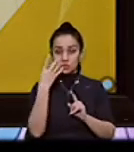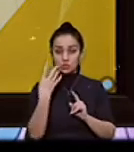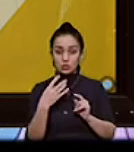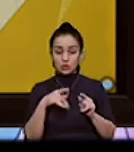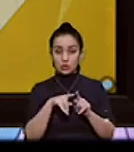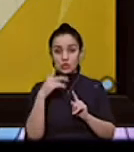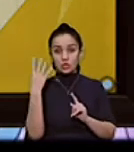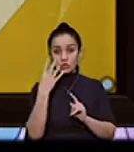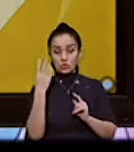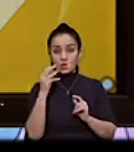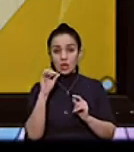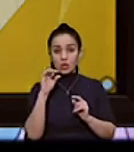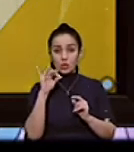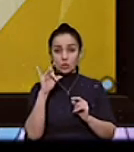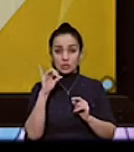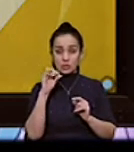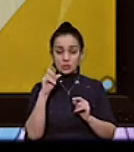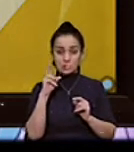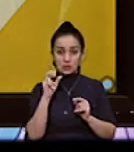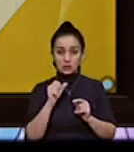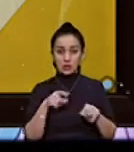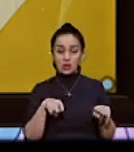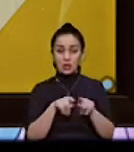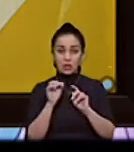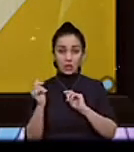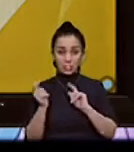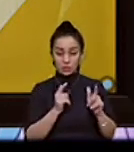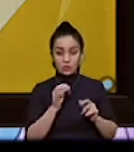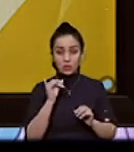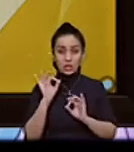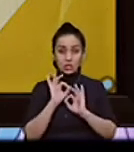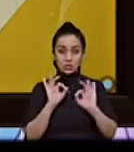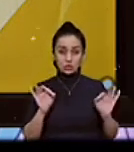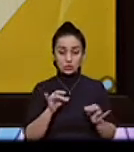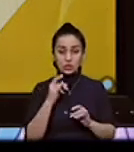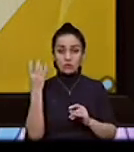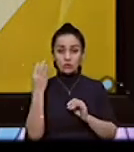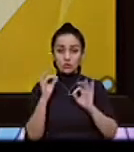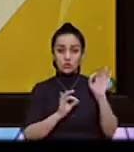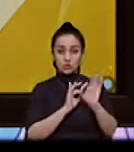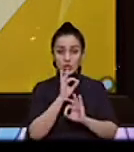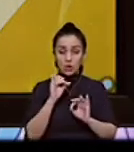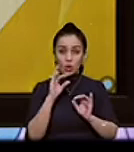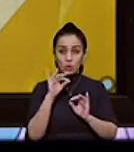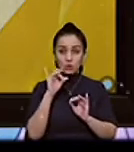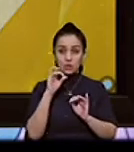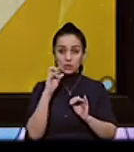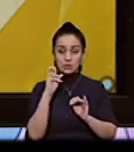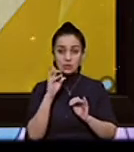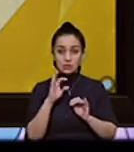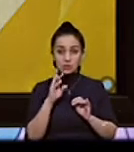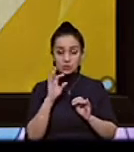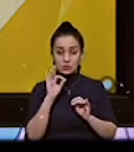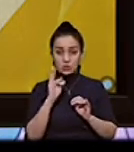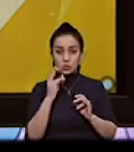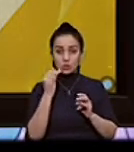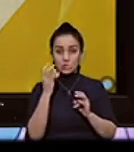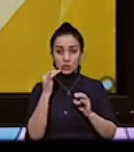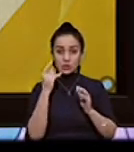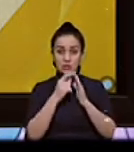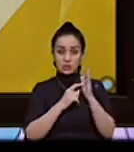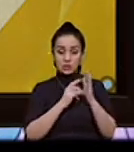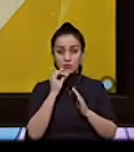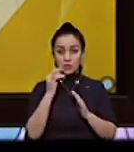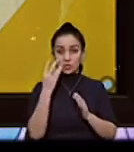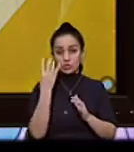1/4 часть четвертого отрезка. Готовы? Отлично. чертим отрезок и делим